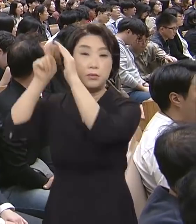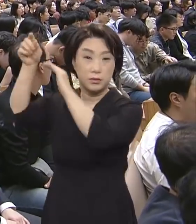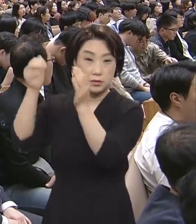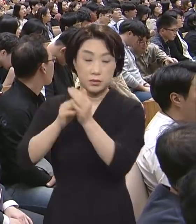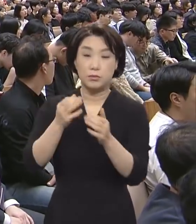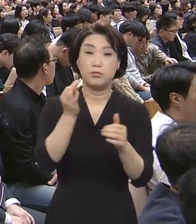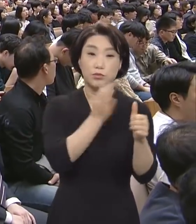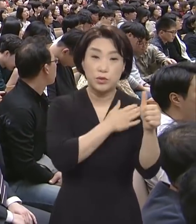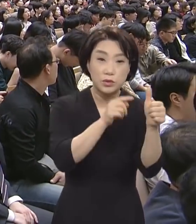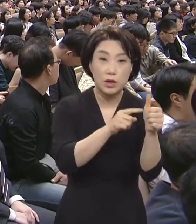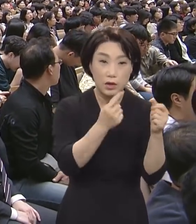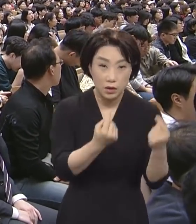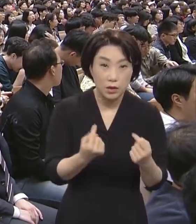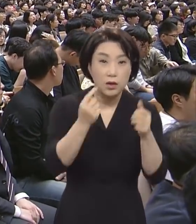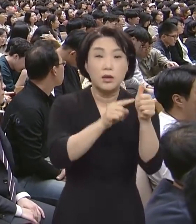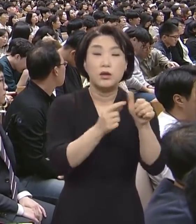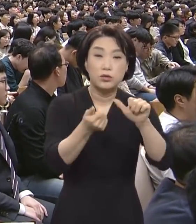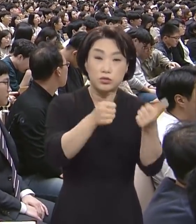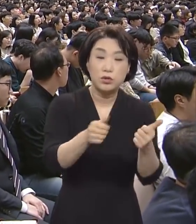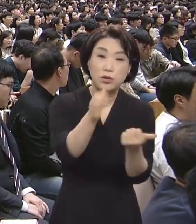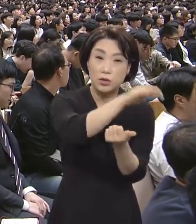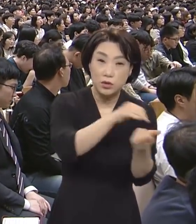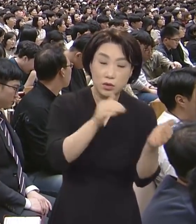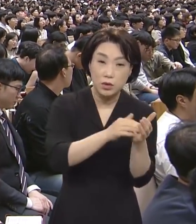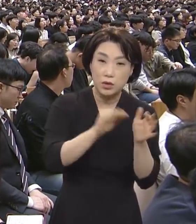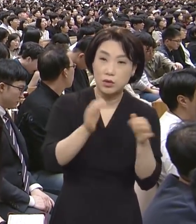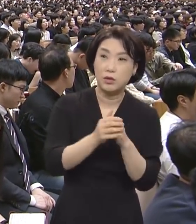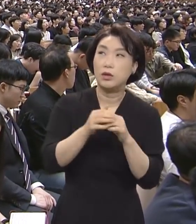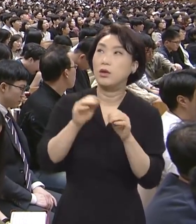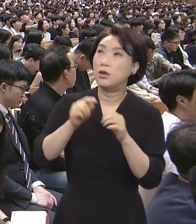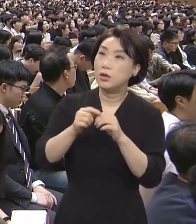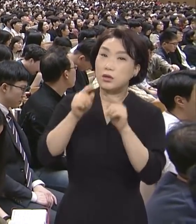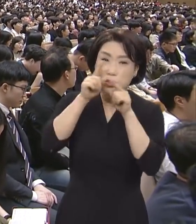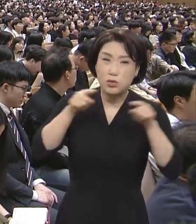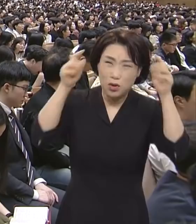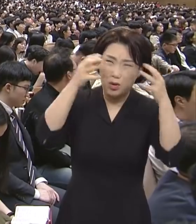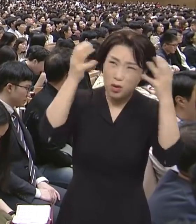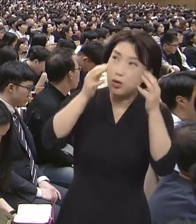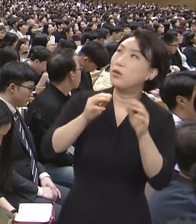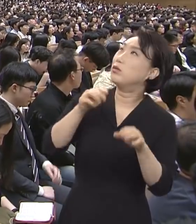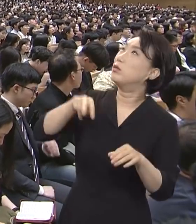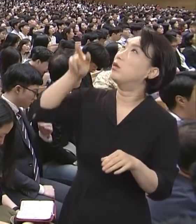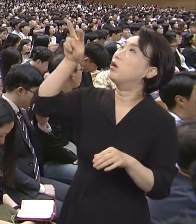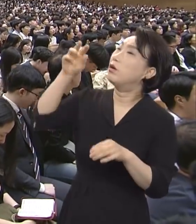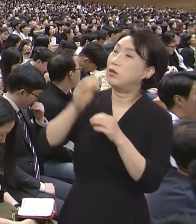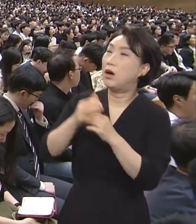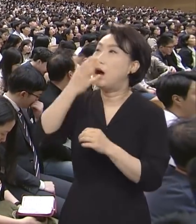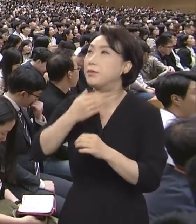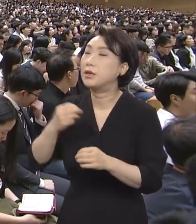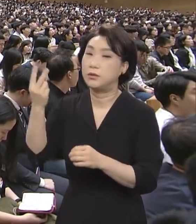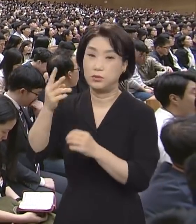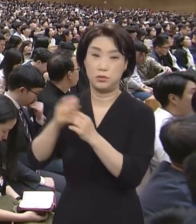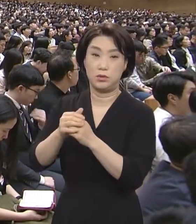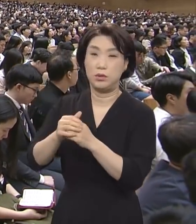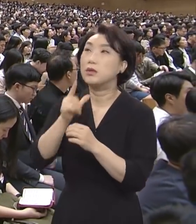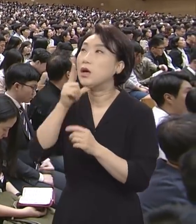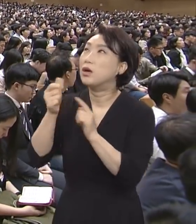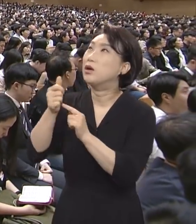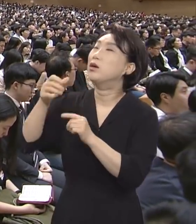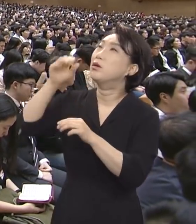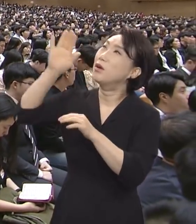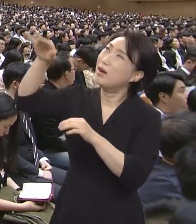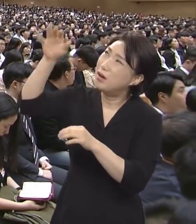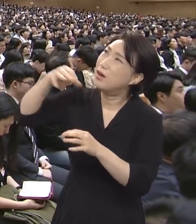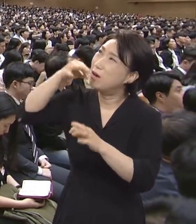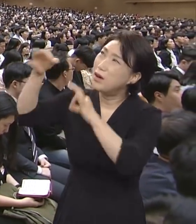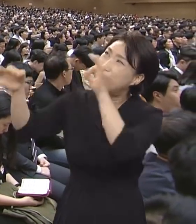저가 음부에서 고통 중에 눈을 들어 멀리 아브라함과 그의 품에 있는 나사로를 보고 불러 가루되 아버지